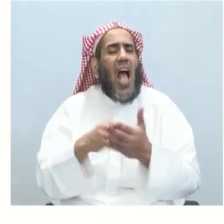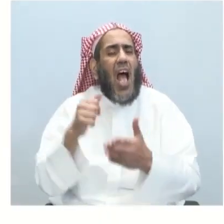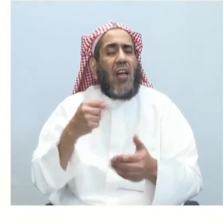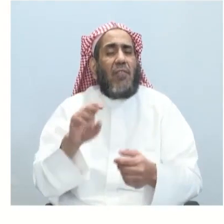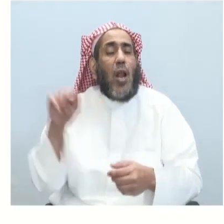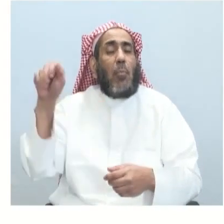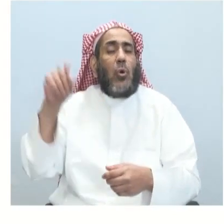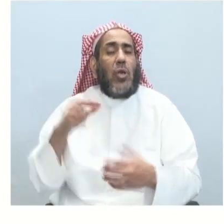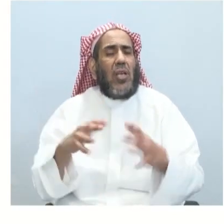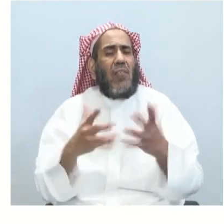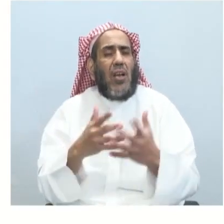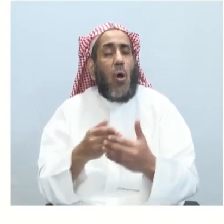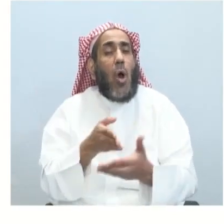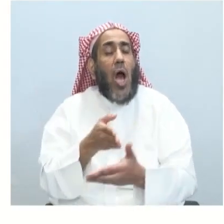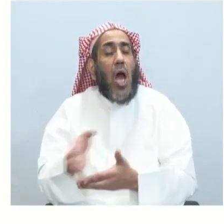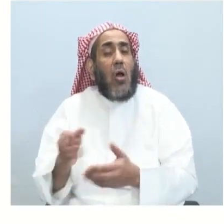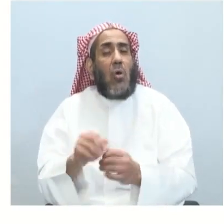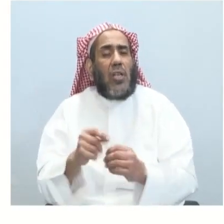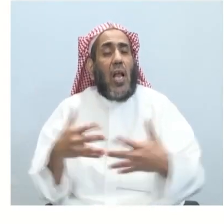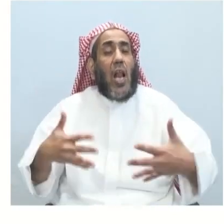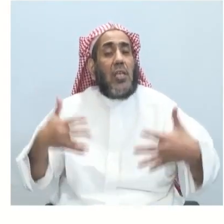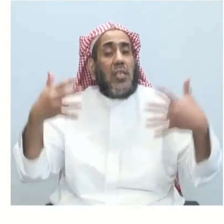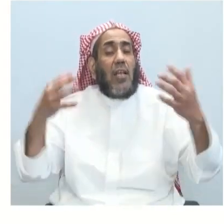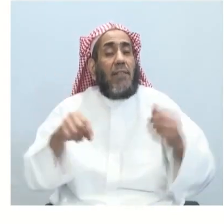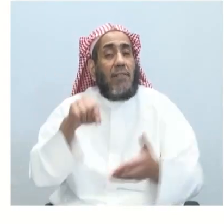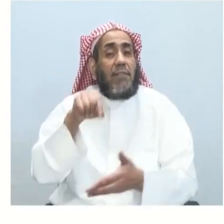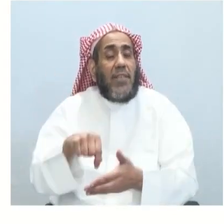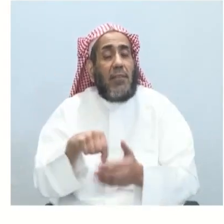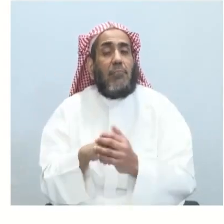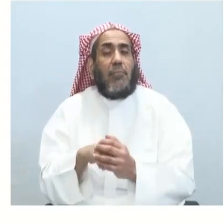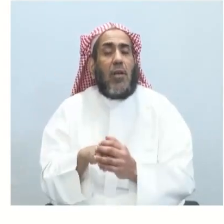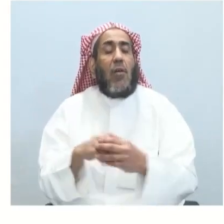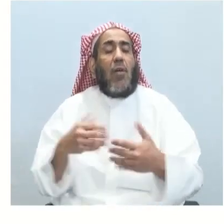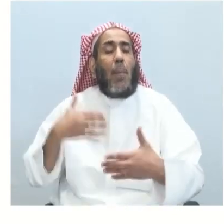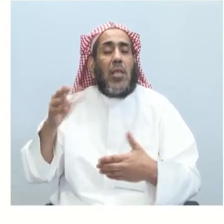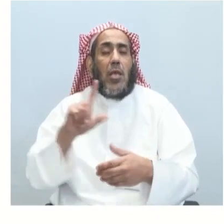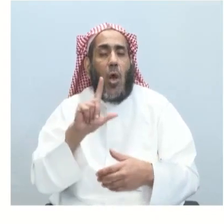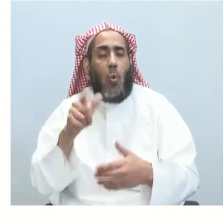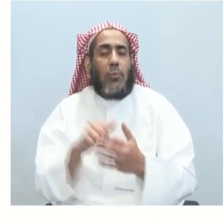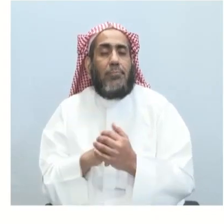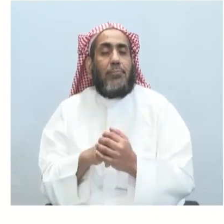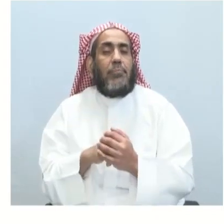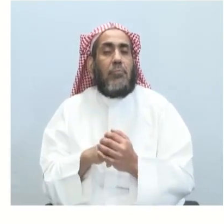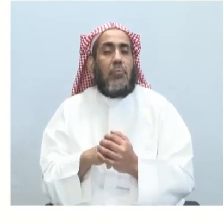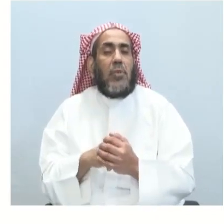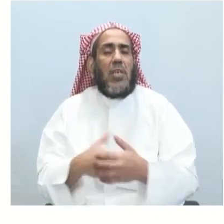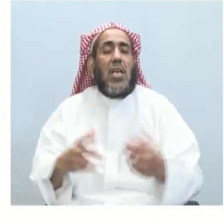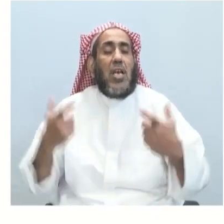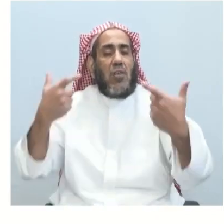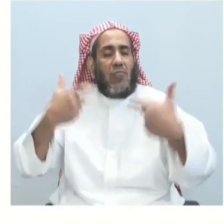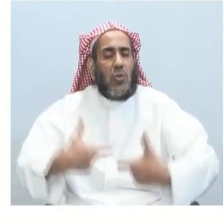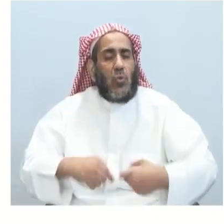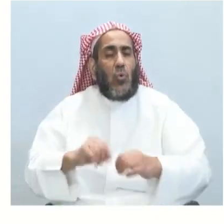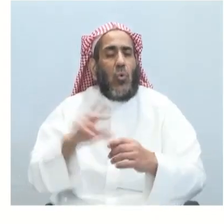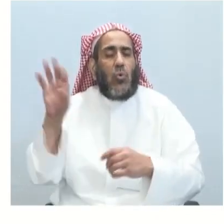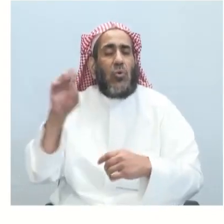كيف ان انه لما خرج وذكر تلك القصيده في ال في بث شكوى يقول صنت نفسي